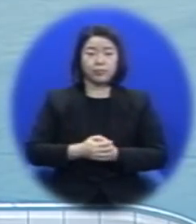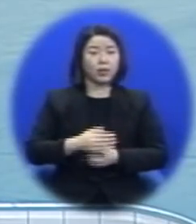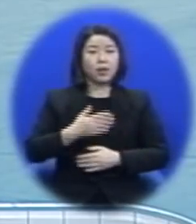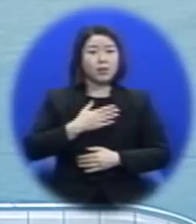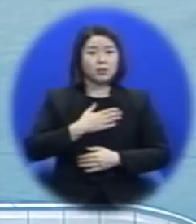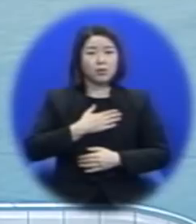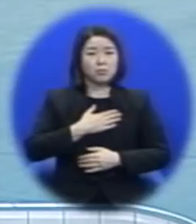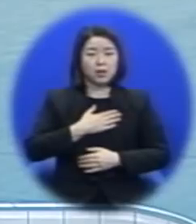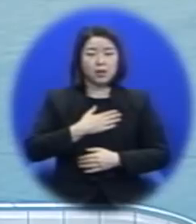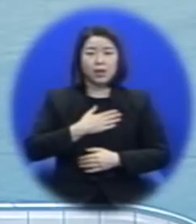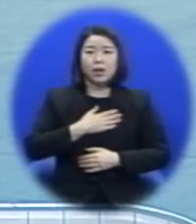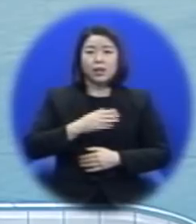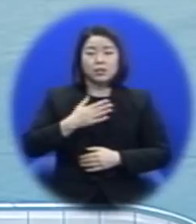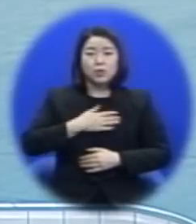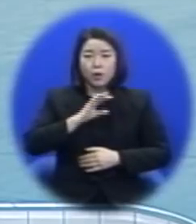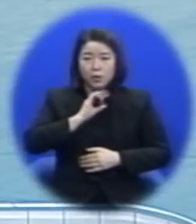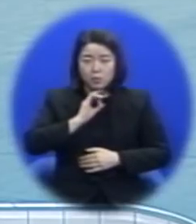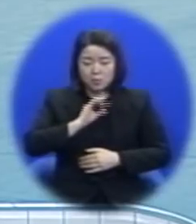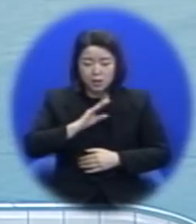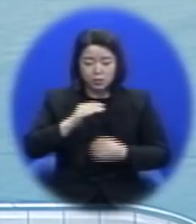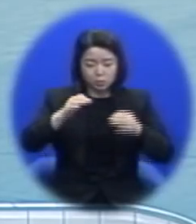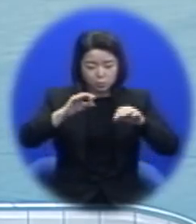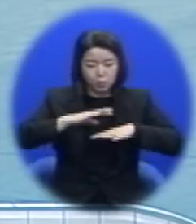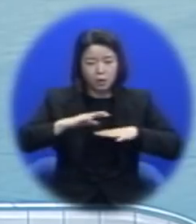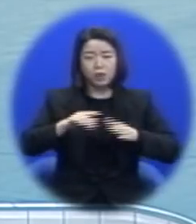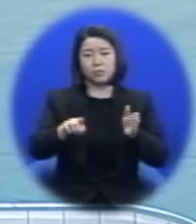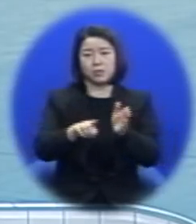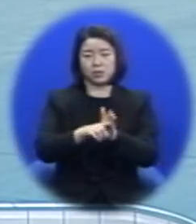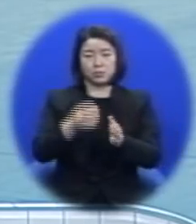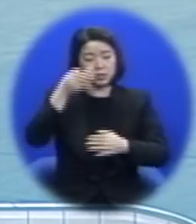정말 너무나 놀라운 것을 깨달았기 때문에.